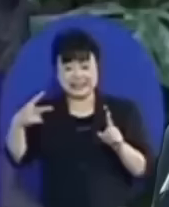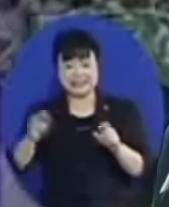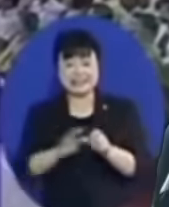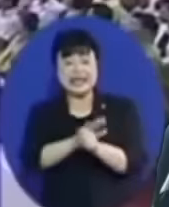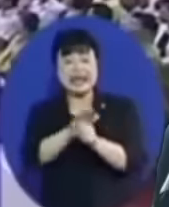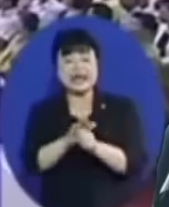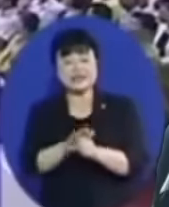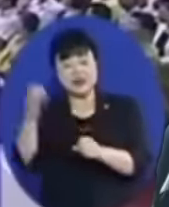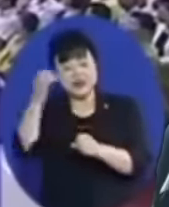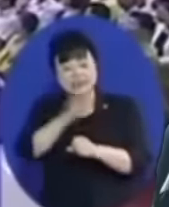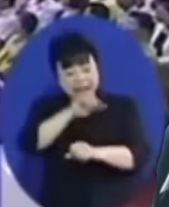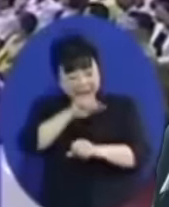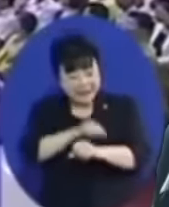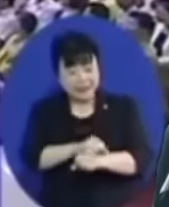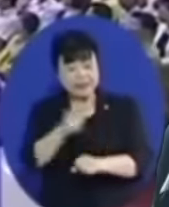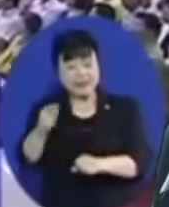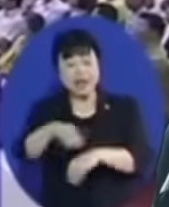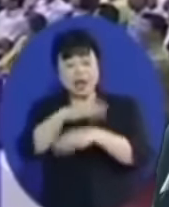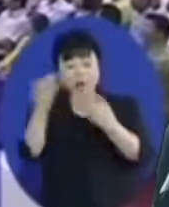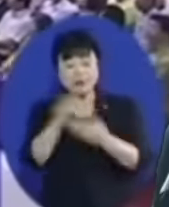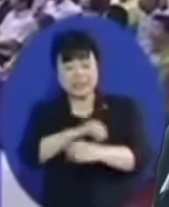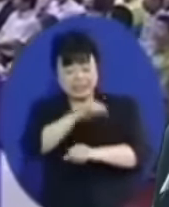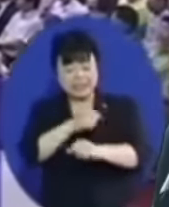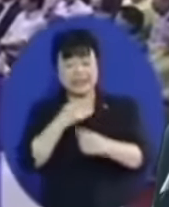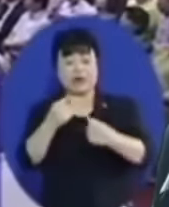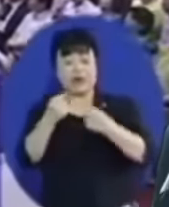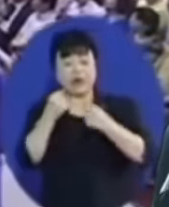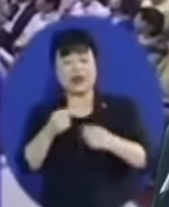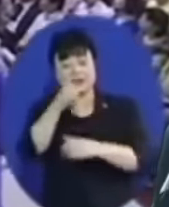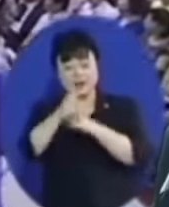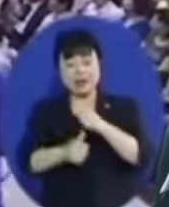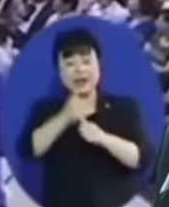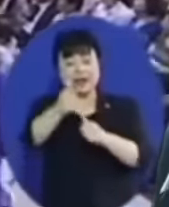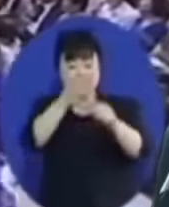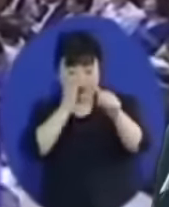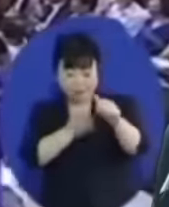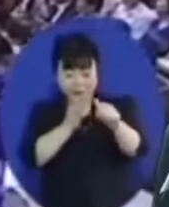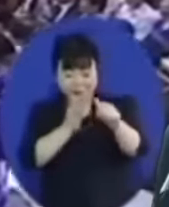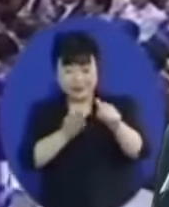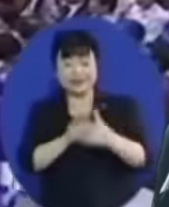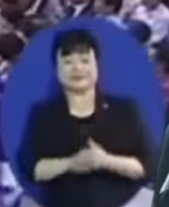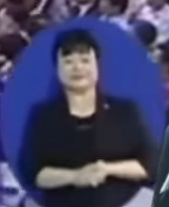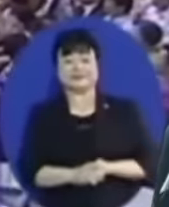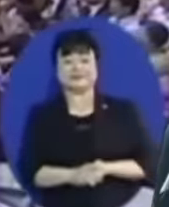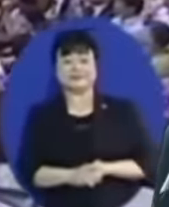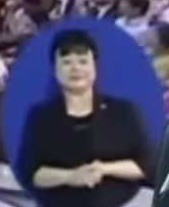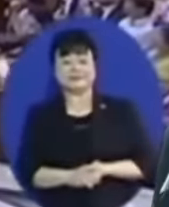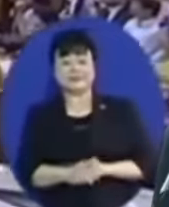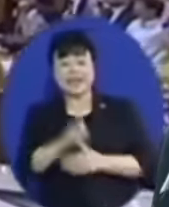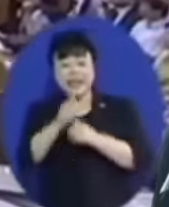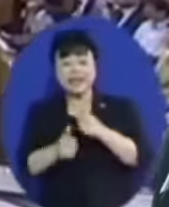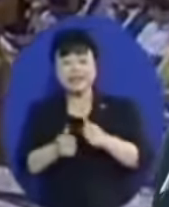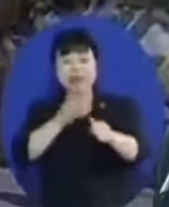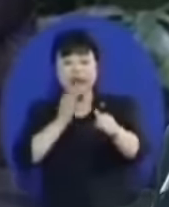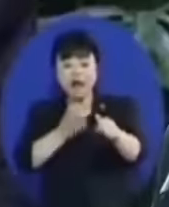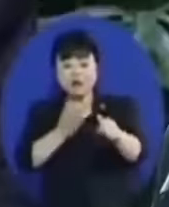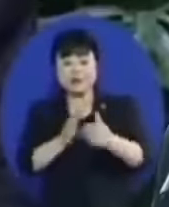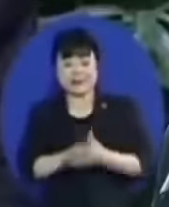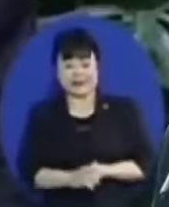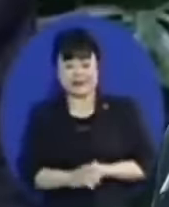자여 내 영혼이 잘됨 같이 내가 범사에 잘되고 강건하기를 내가 간구하노라. 하나님이